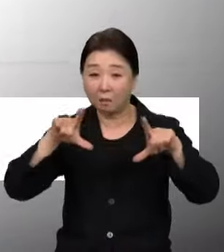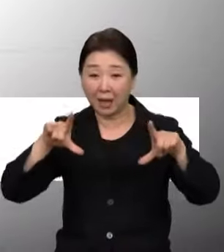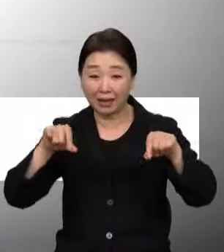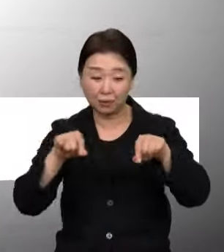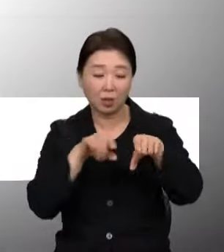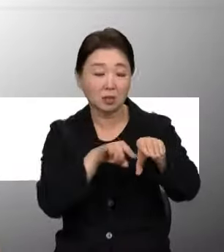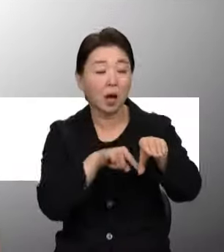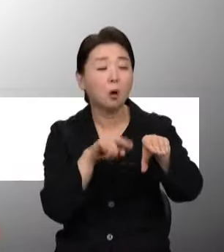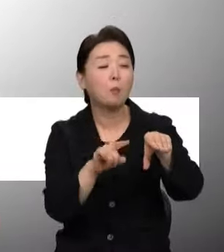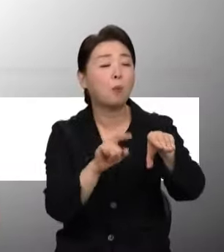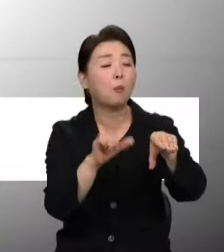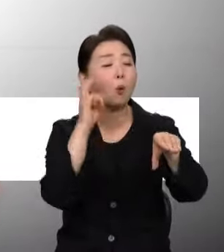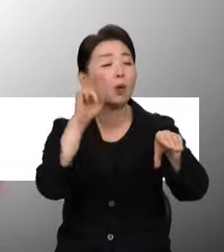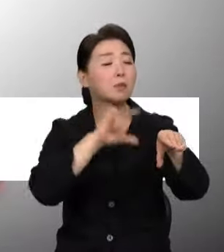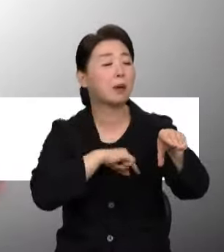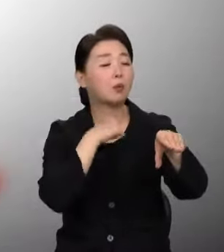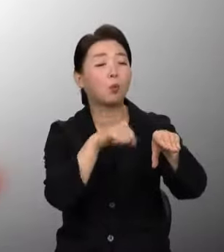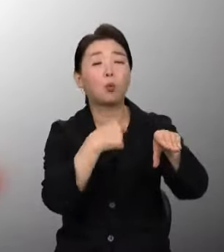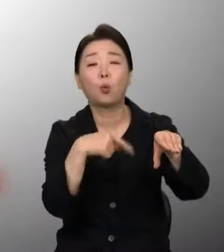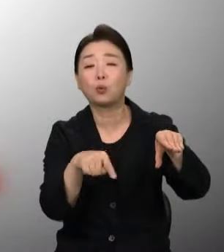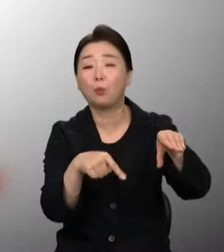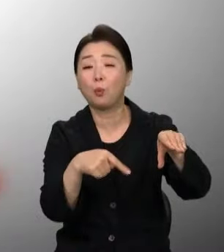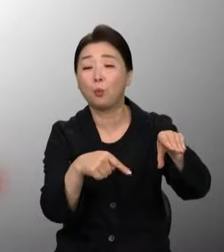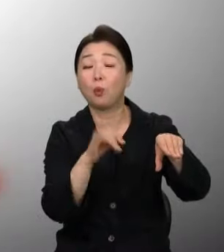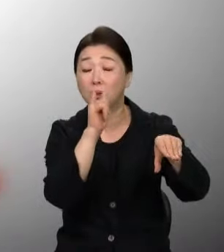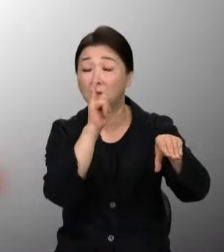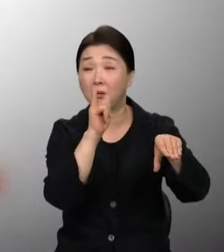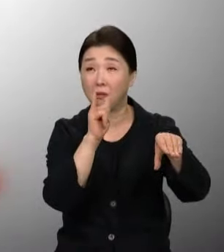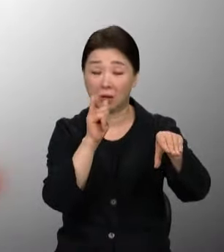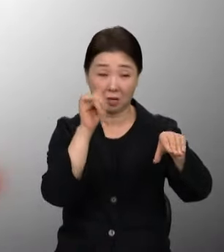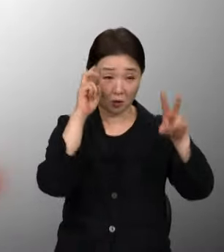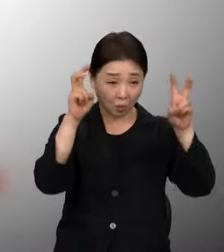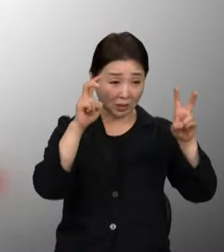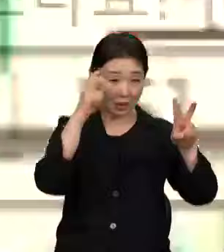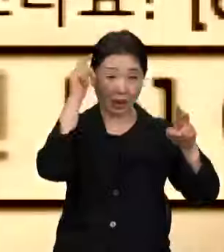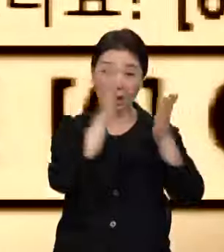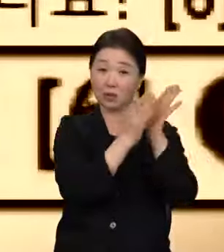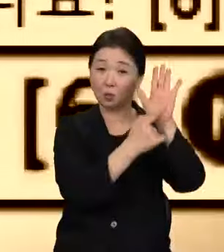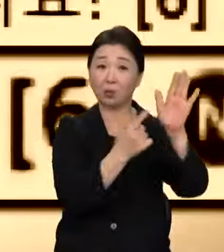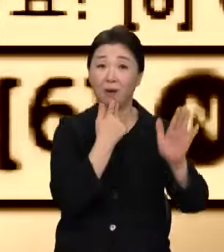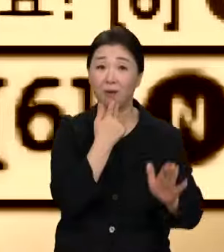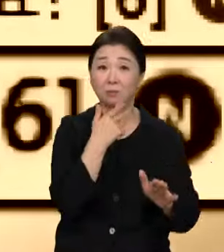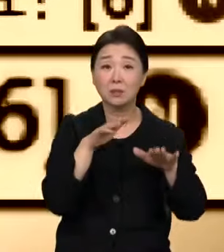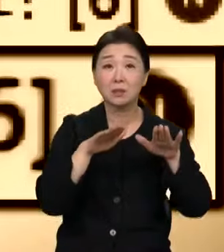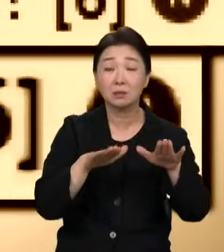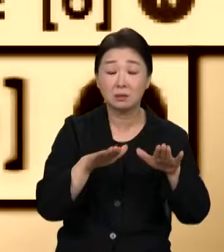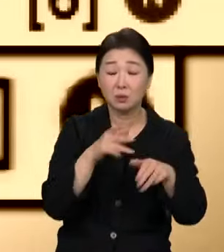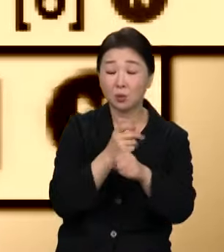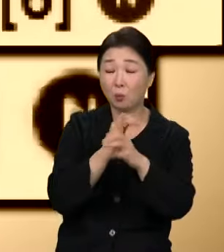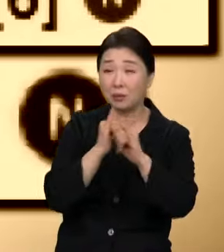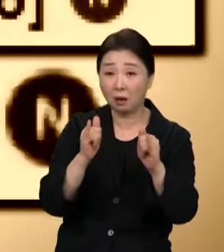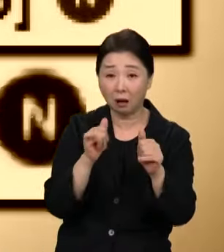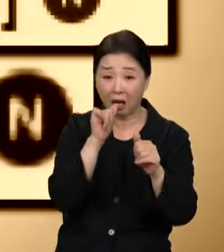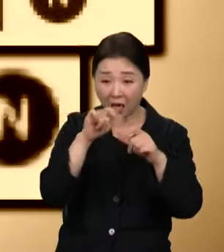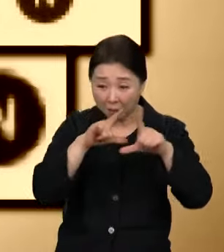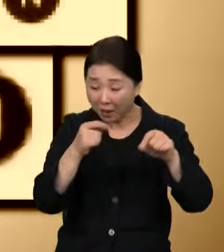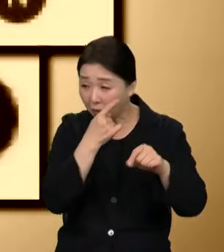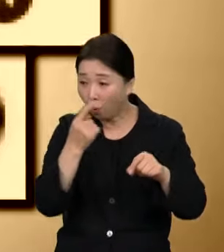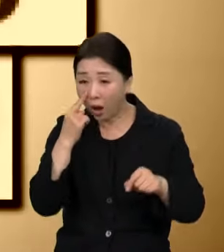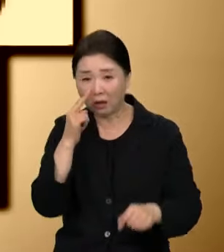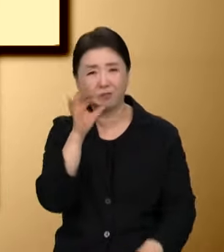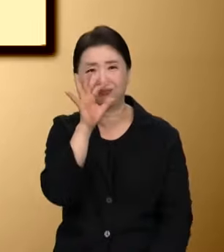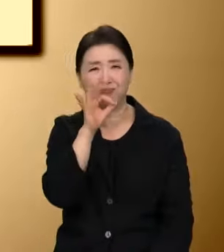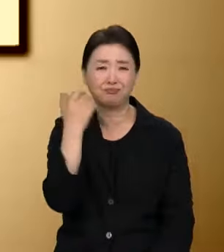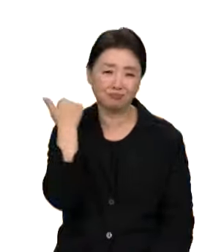글이 수십 개씩 올라옵니다. 하지만 제조사가 자발적으로 공개하지 않는 한 현재로선 소비자가 배터리 정보를 확인하기란